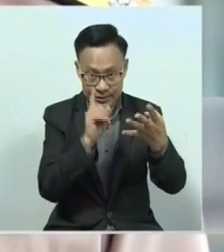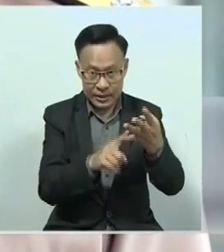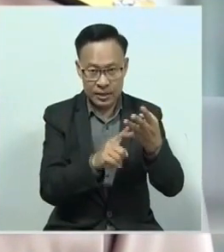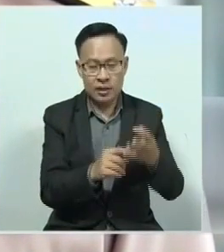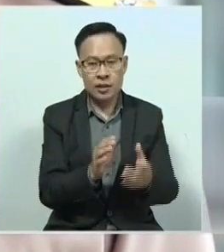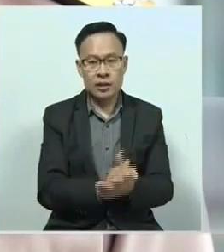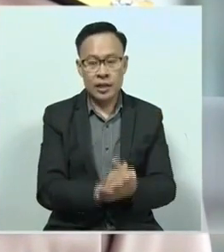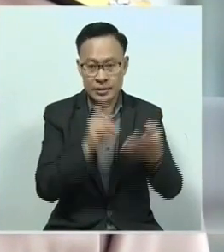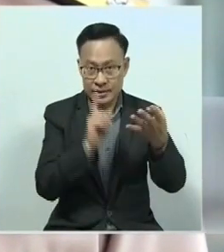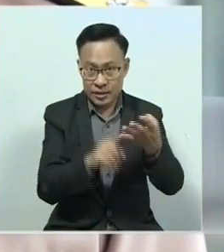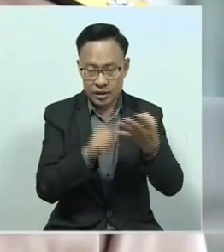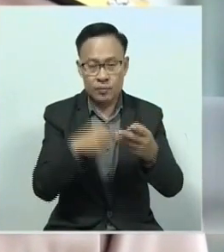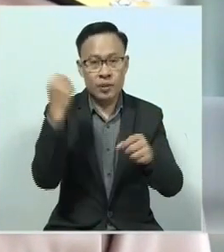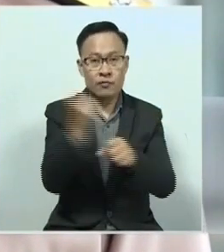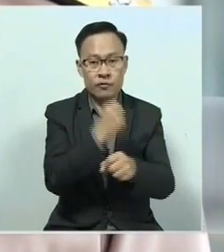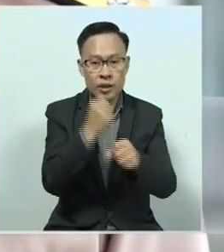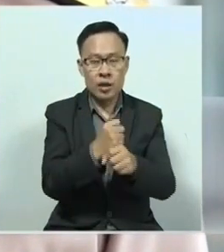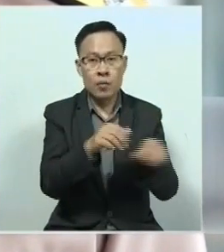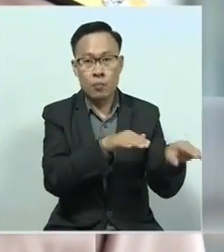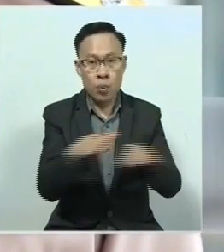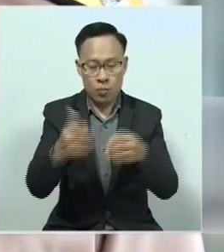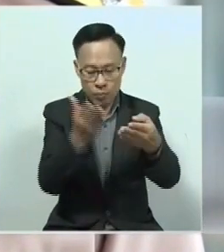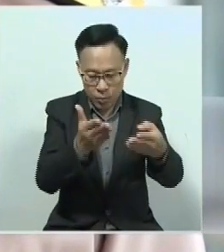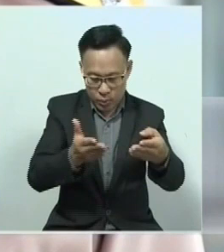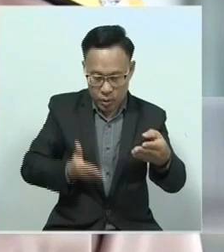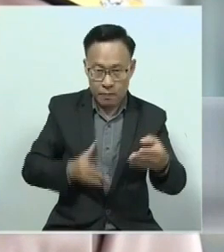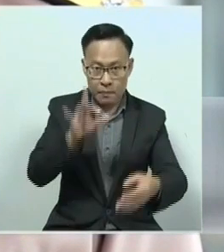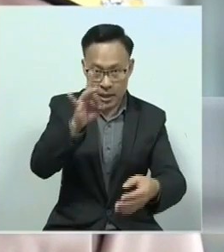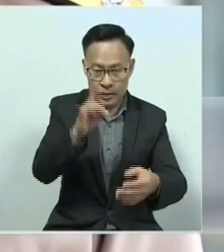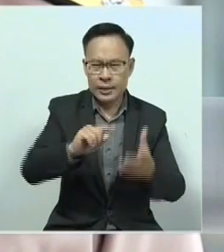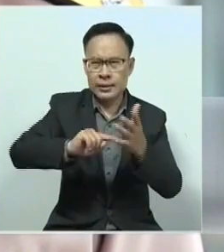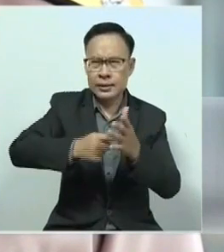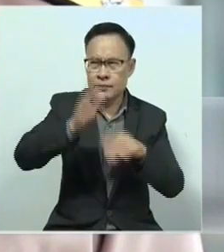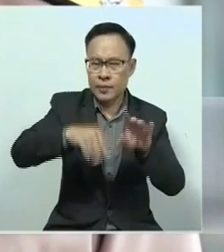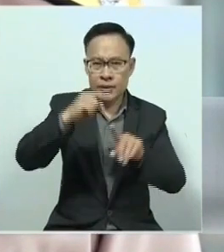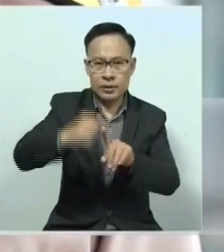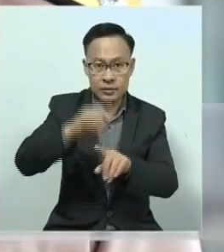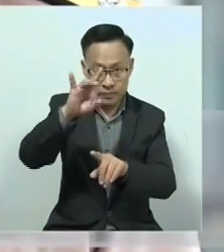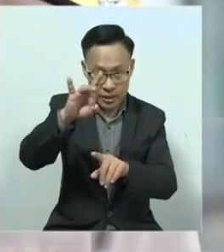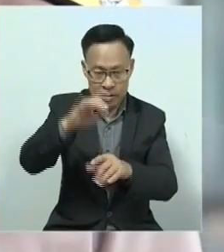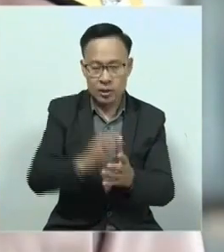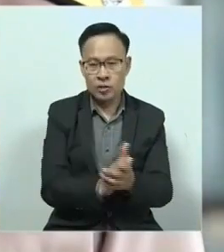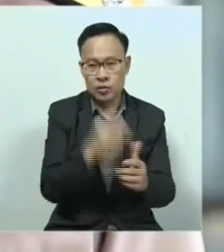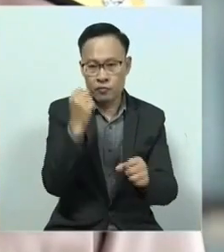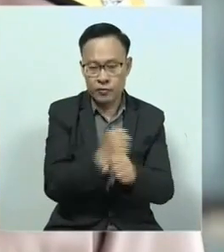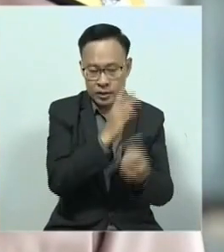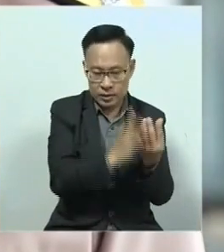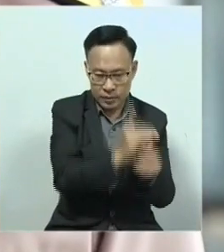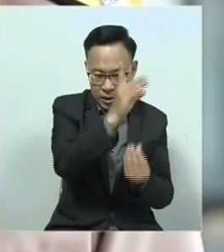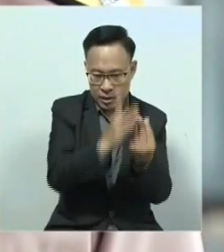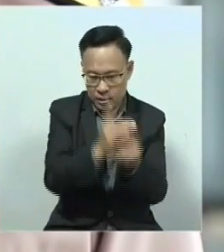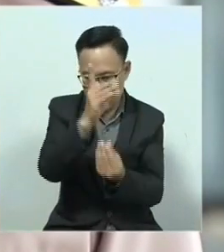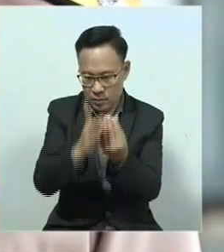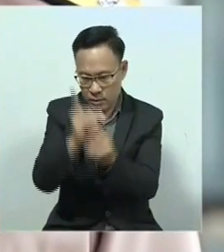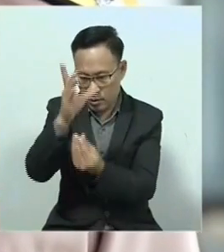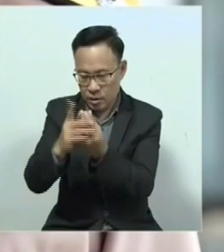นี้เต็มกระบวนเลยนะครับ8ครั้งน ะ เริ่มก็ประมาณสิงหาเดือนสิงหาซ้อมทุกสัปดาห ์